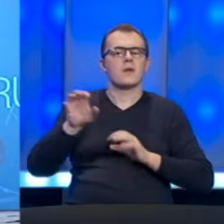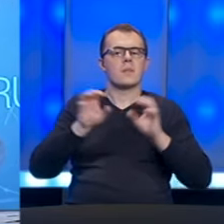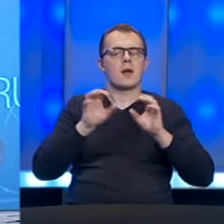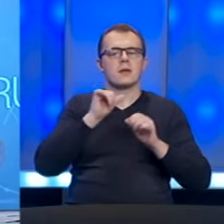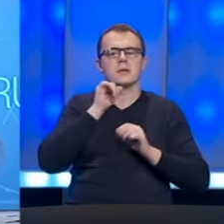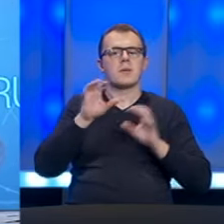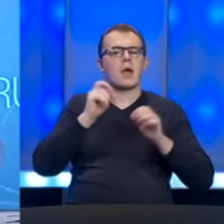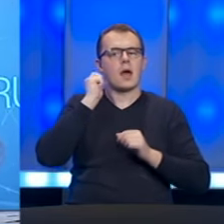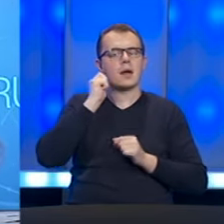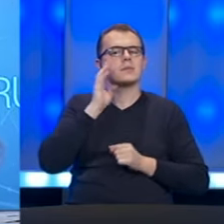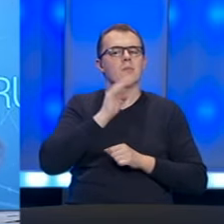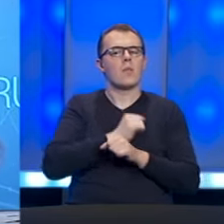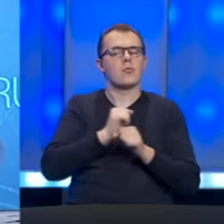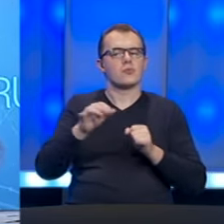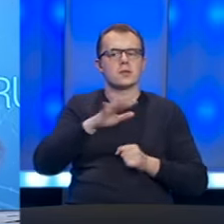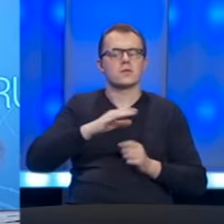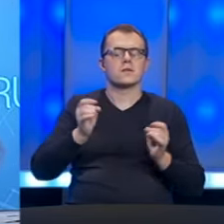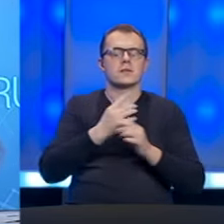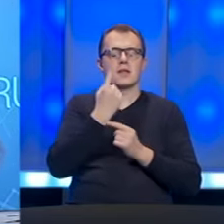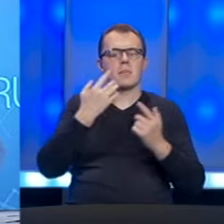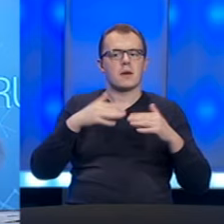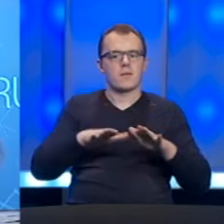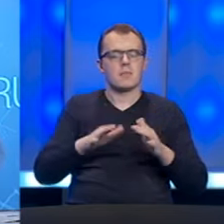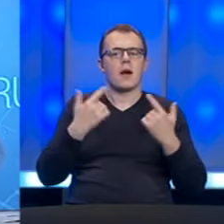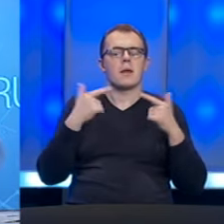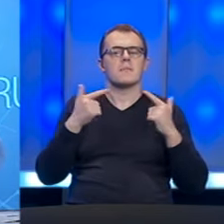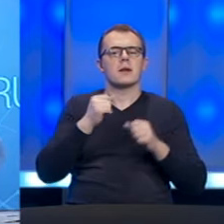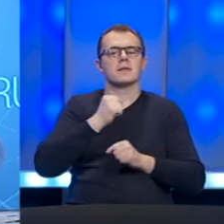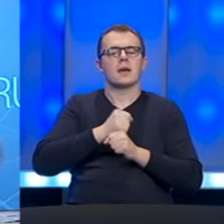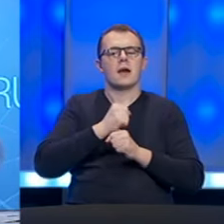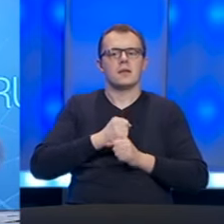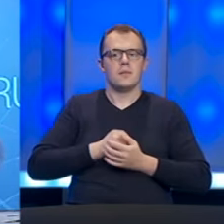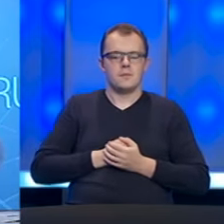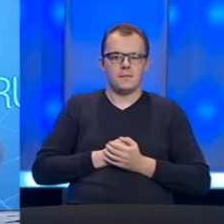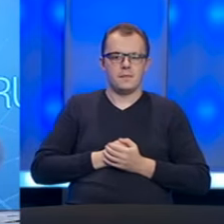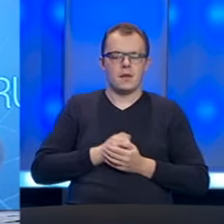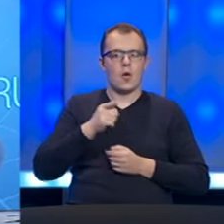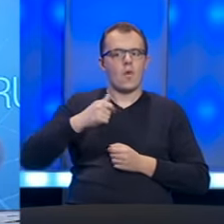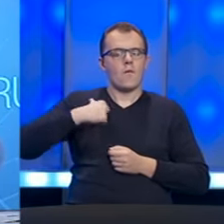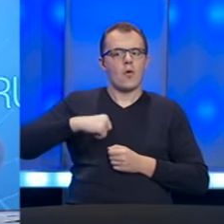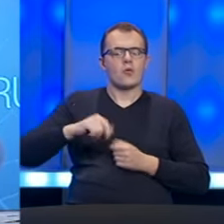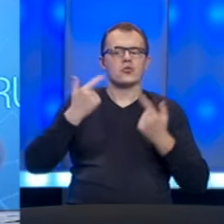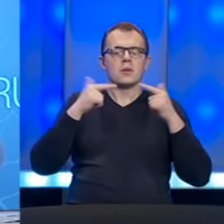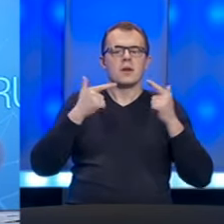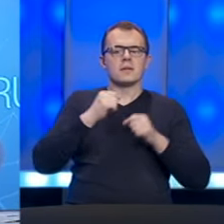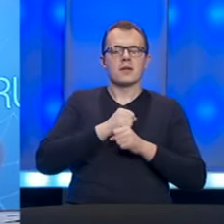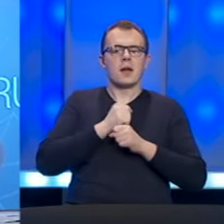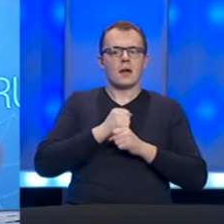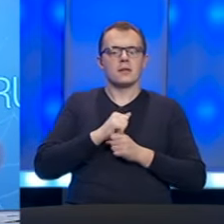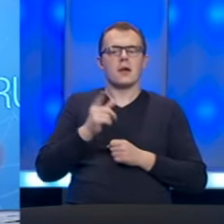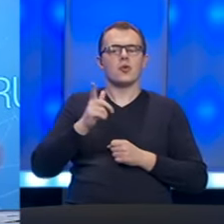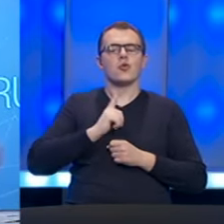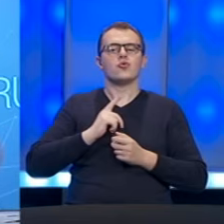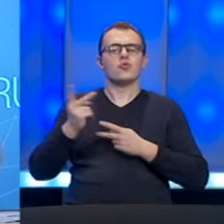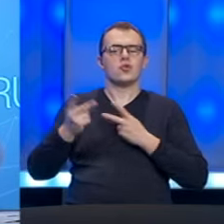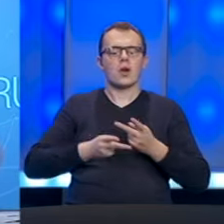radnicima i radnicama u Bosni i Hercegovini. Sretan 1. maj, praznik rada. Ovogodišnji praznik rada, gospodine Kečo, dočekali